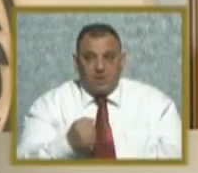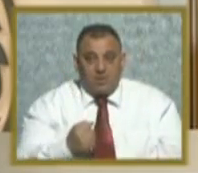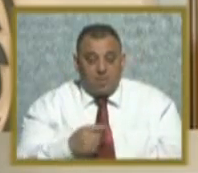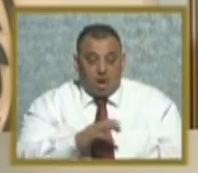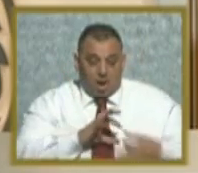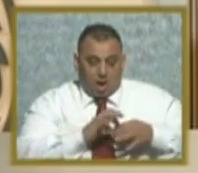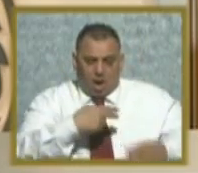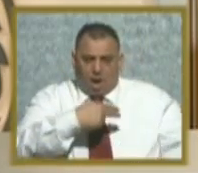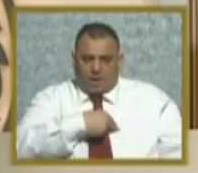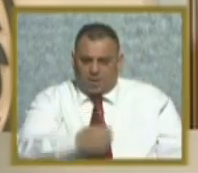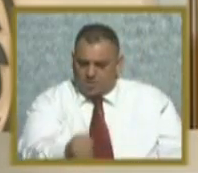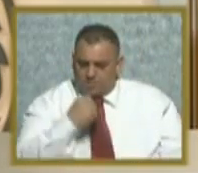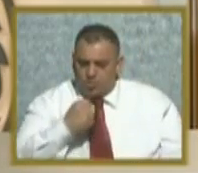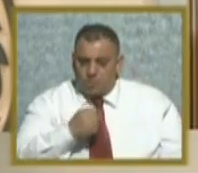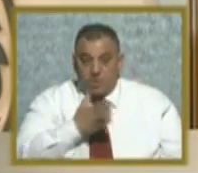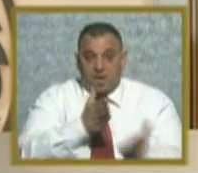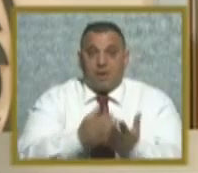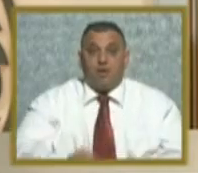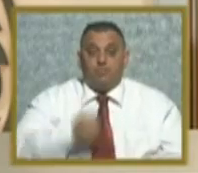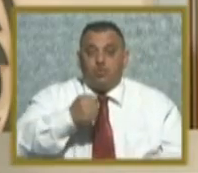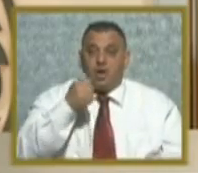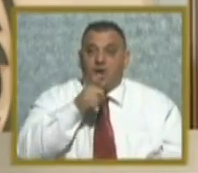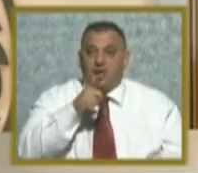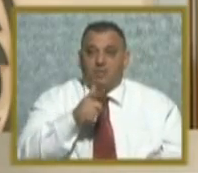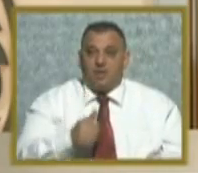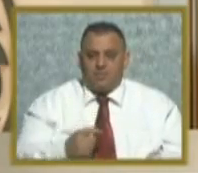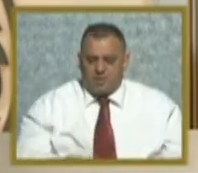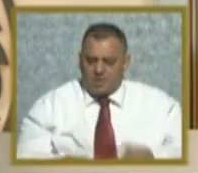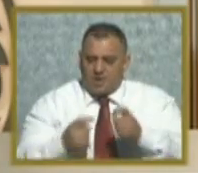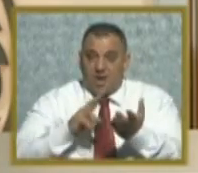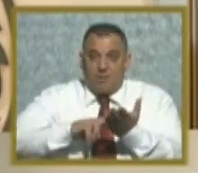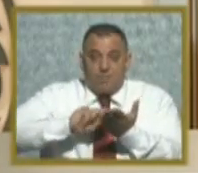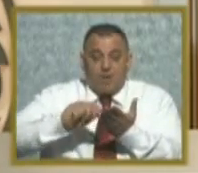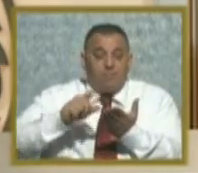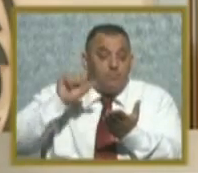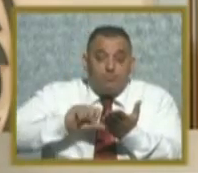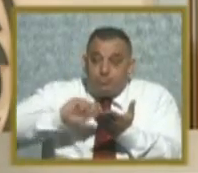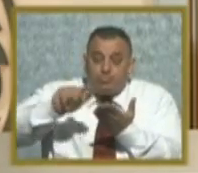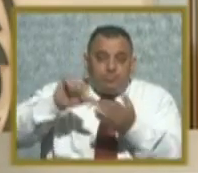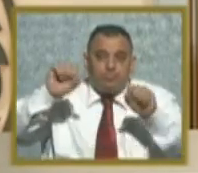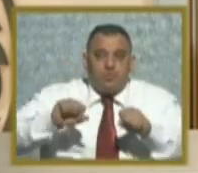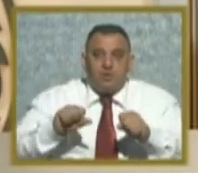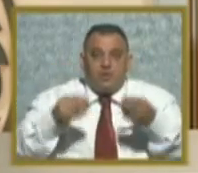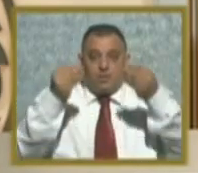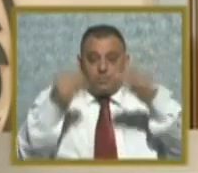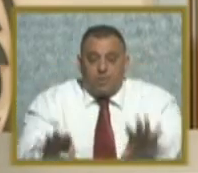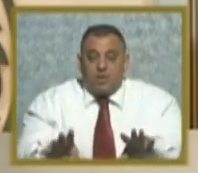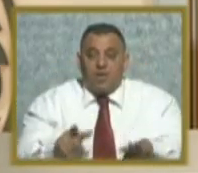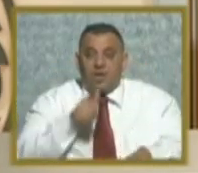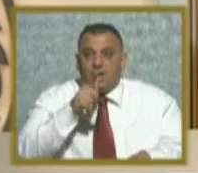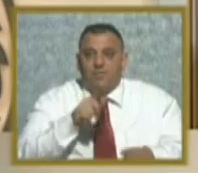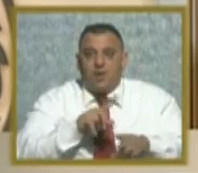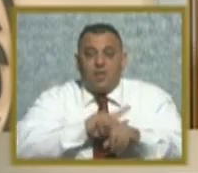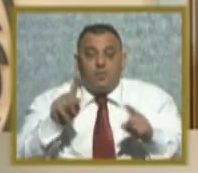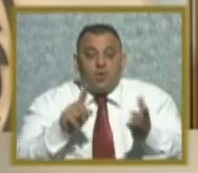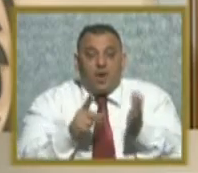العقيدة واعتنوا بتقوية الإيمان، وستذهب. عاندوا أصحاب هذه الرسائل حتى تموت وحتى تبور ولا يبقى لها سوق،